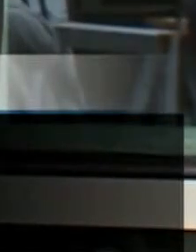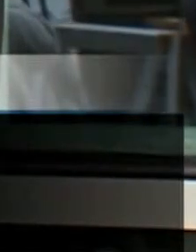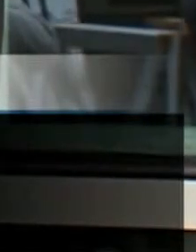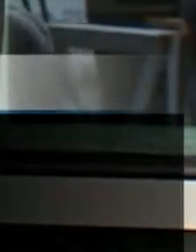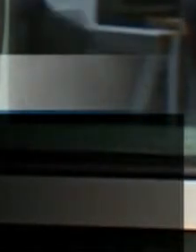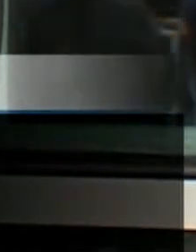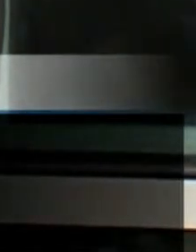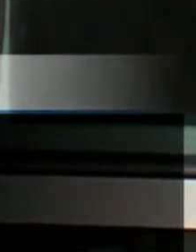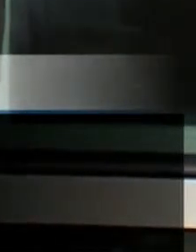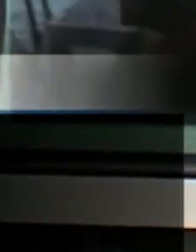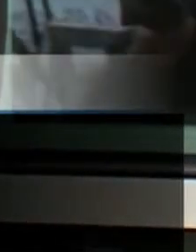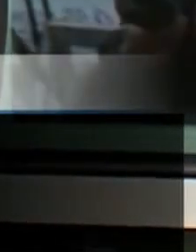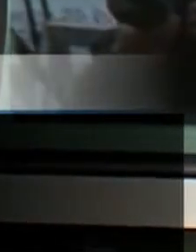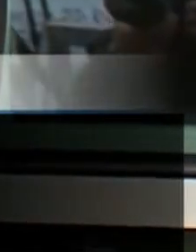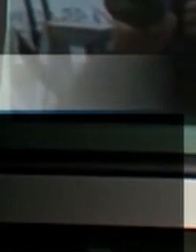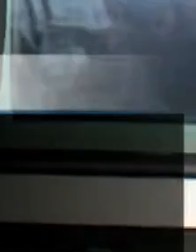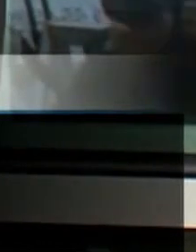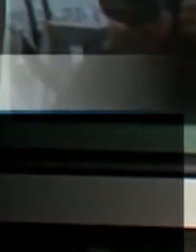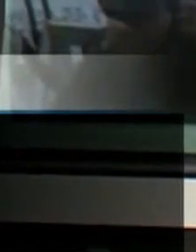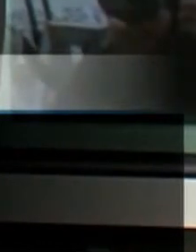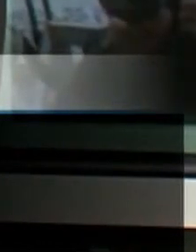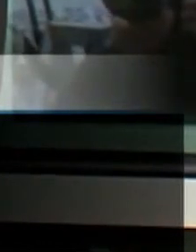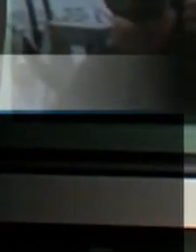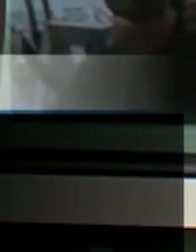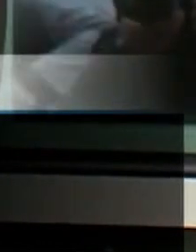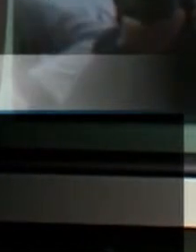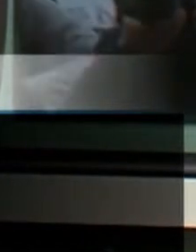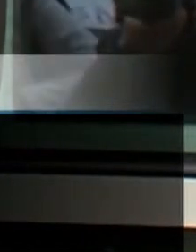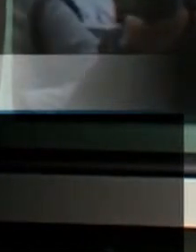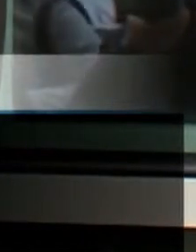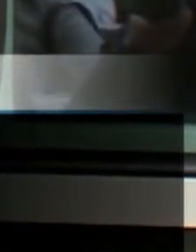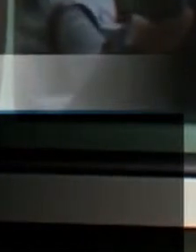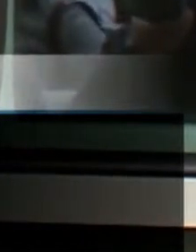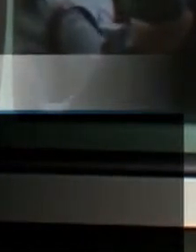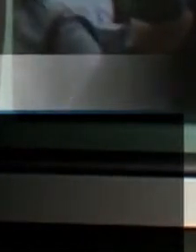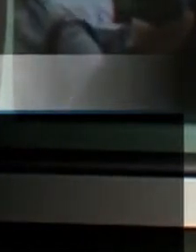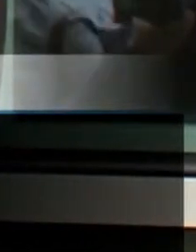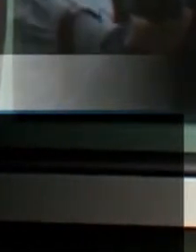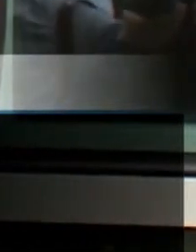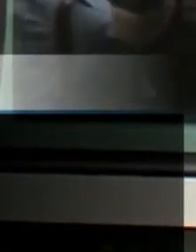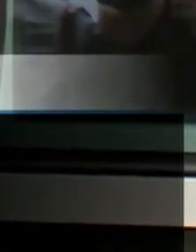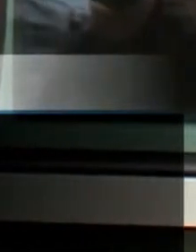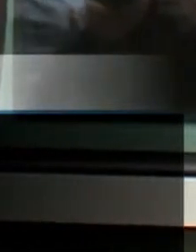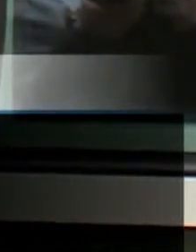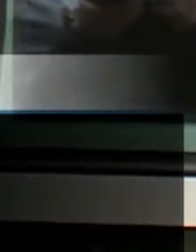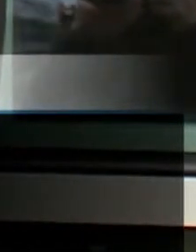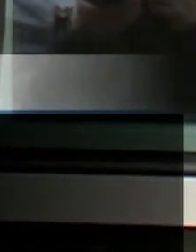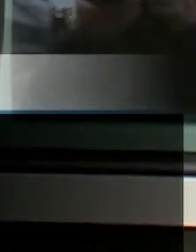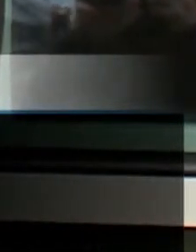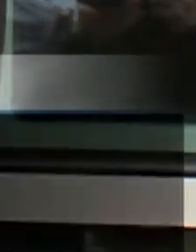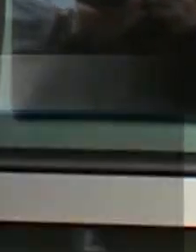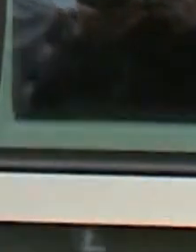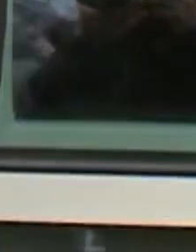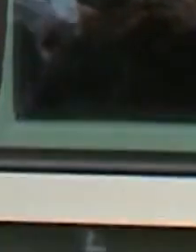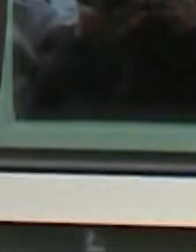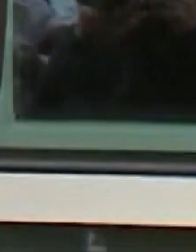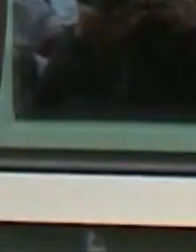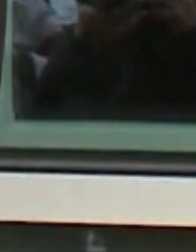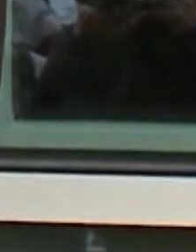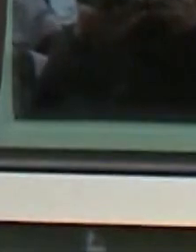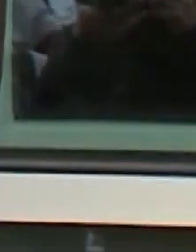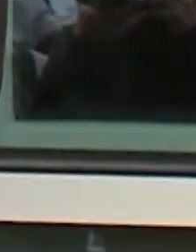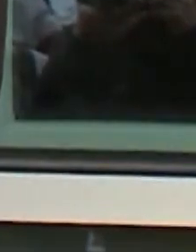오가는 것도 힘들고 힘들어 해야 하는 것이 문제 실제 기관이 아니고 왜 수험생 이어야 하는지